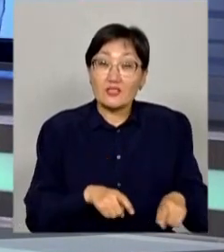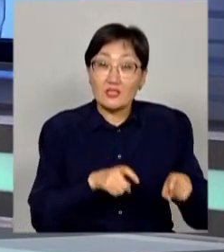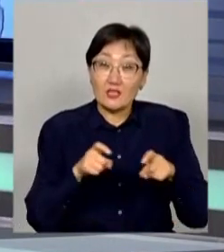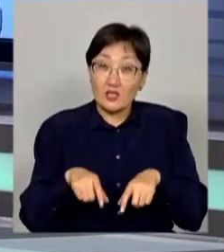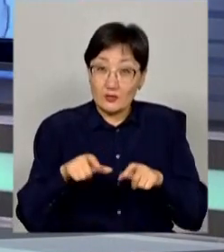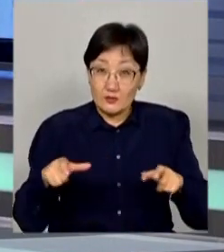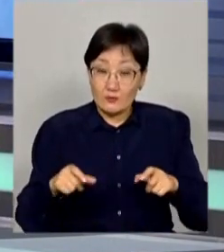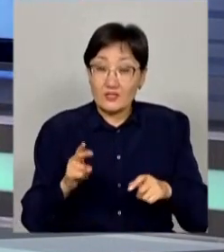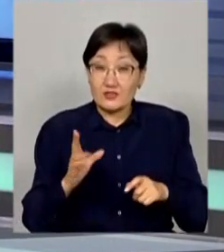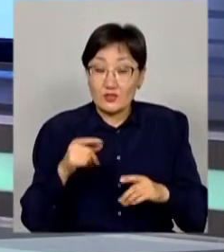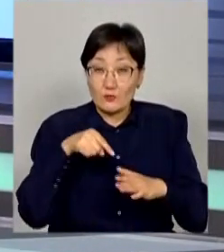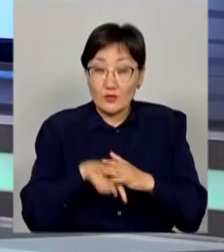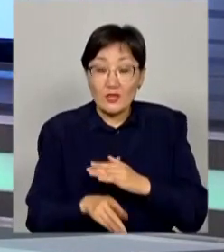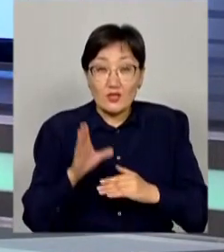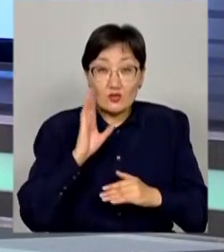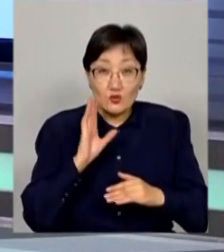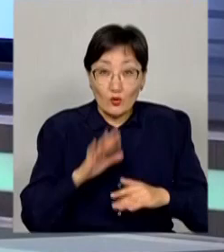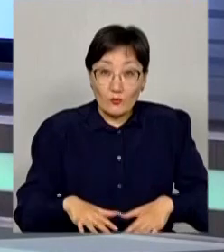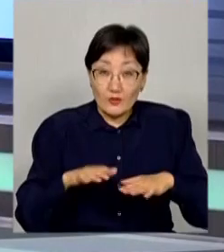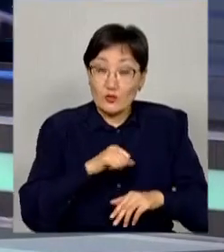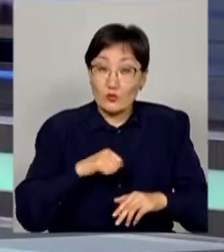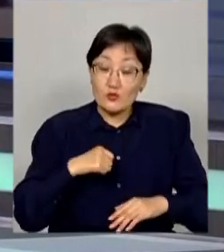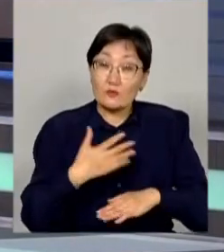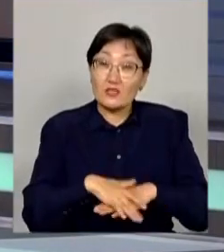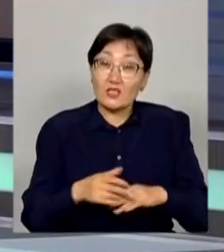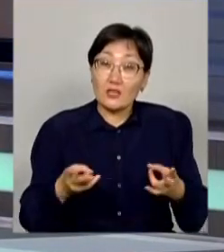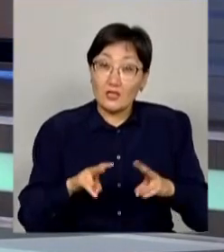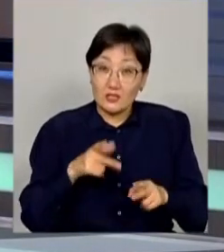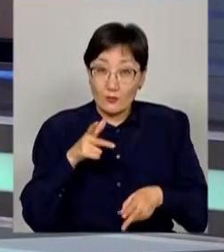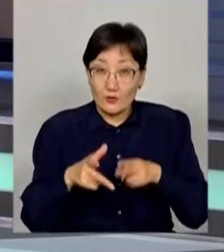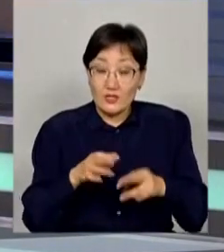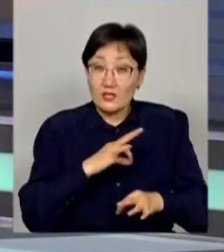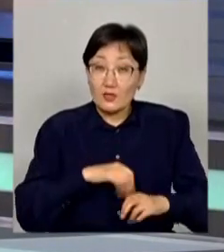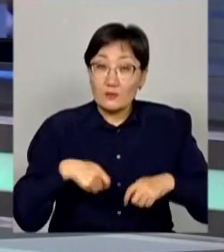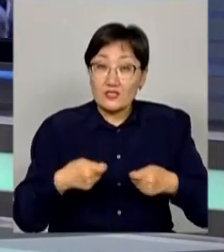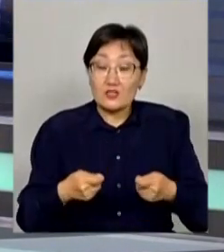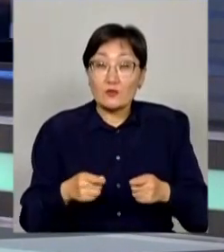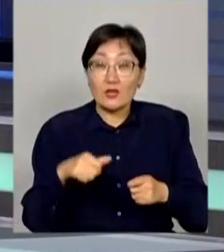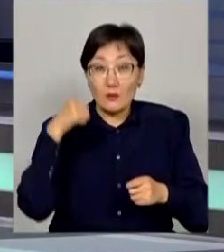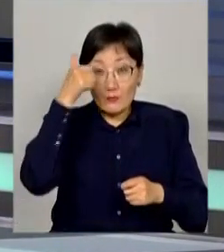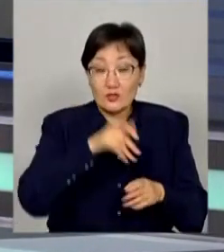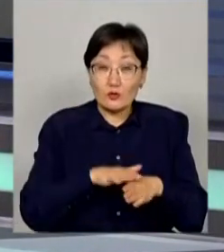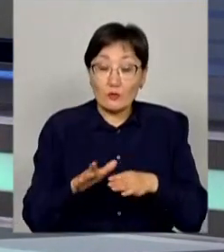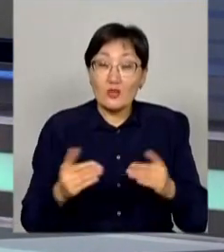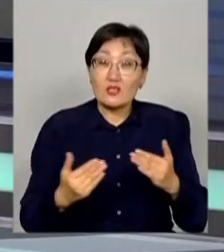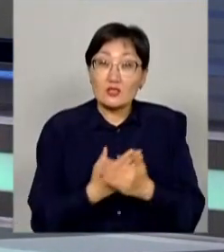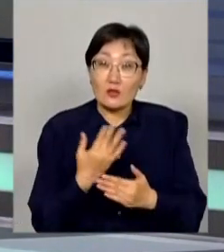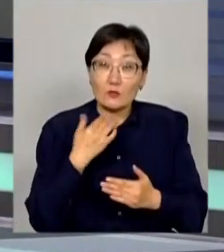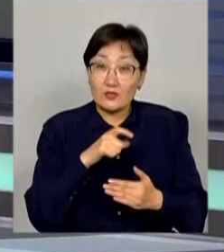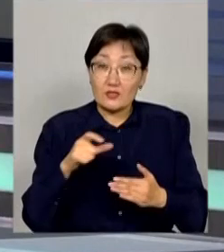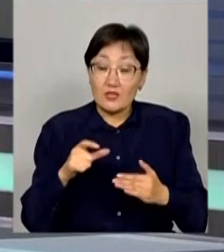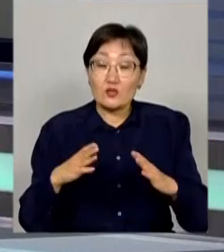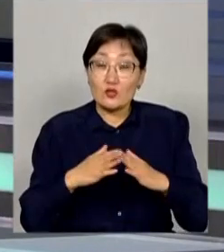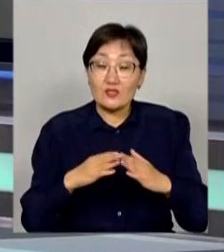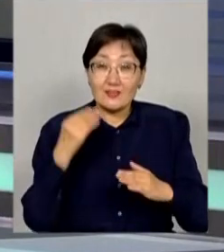тойлағандар, пәтерімізді су алып өзіміз далада қалдық деп шағым айтты. Пайдалануға берілгенне жыл болмаған жаңа көп қабатты үйлердің